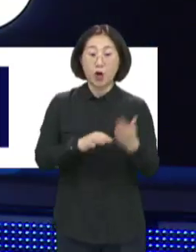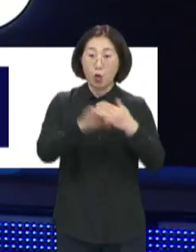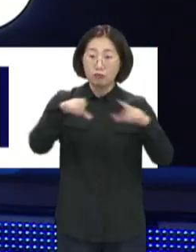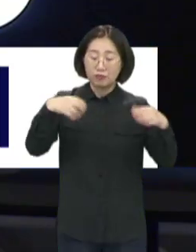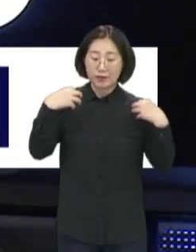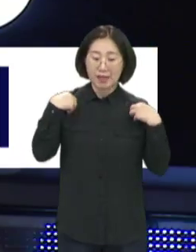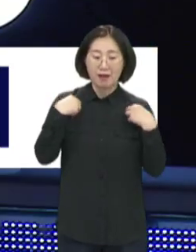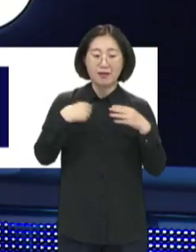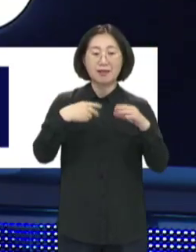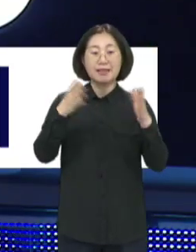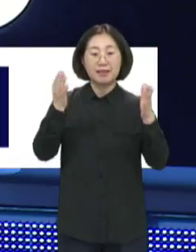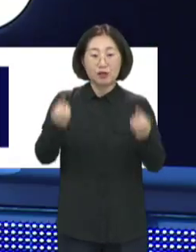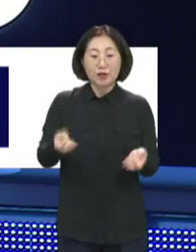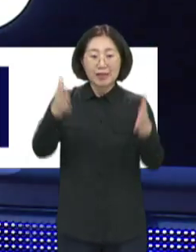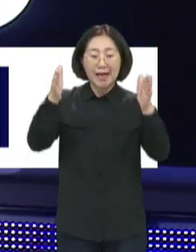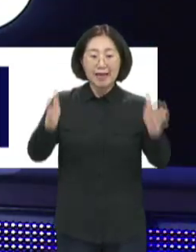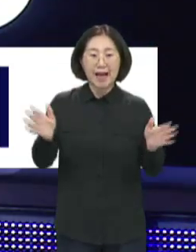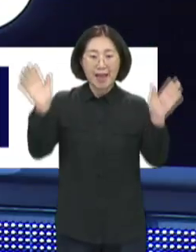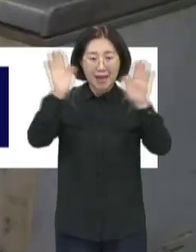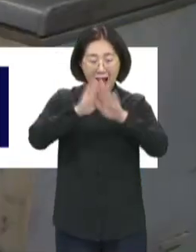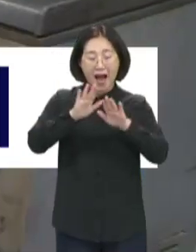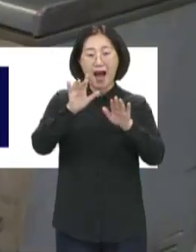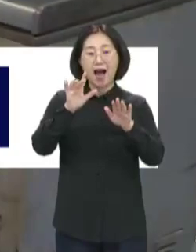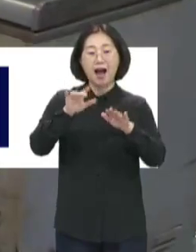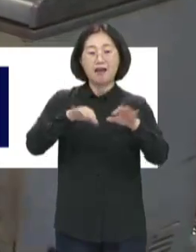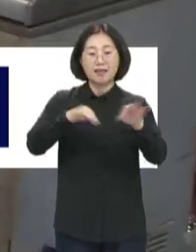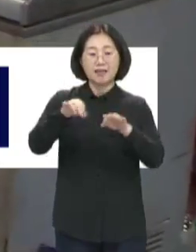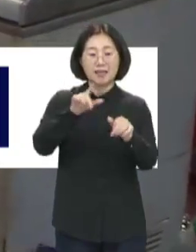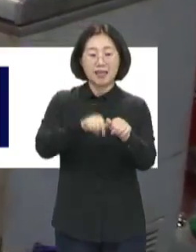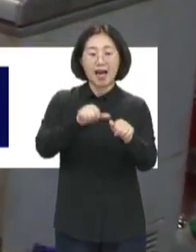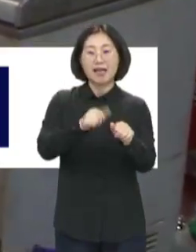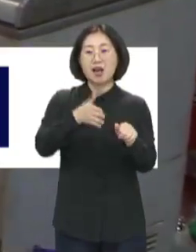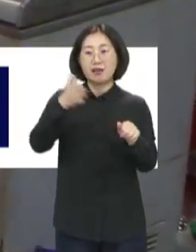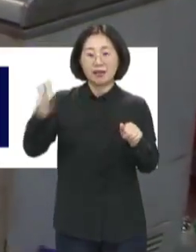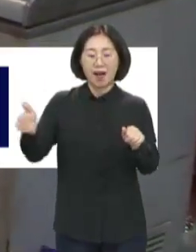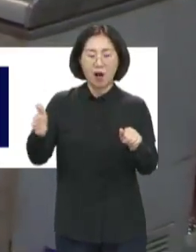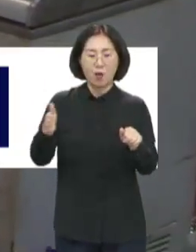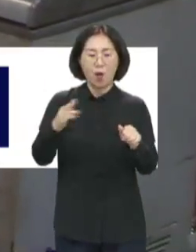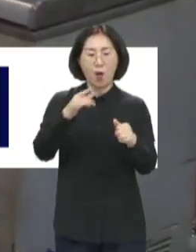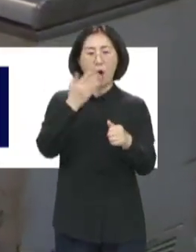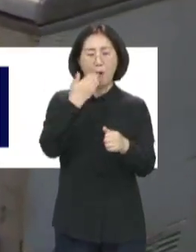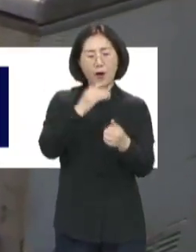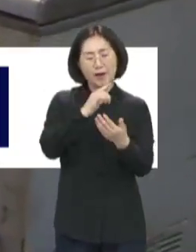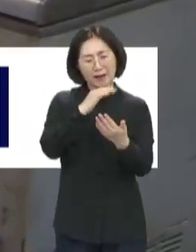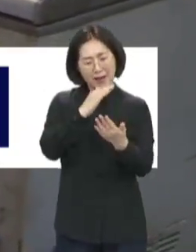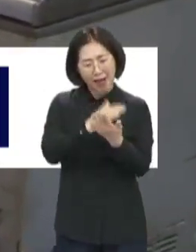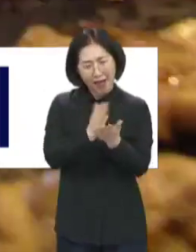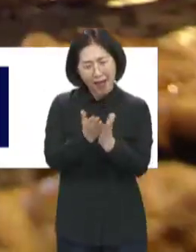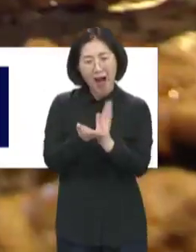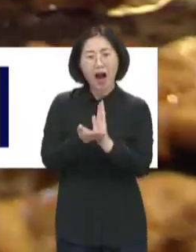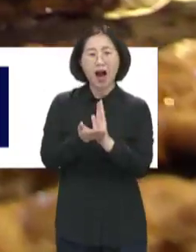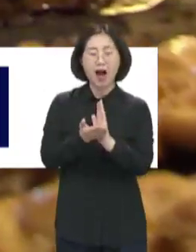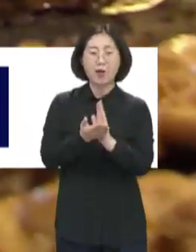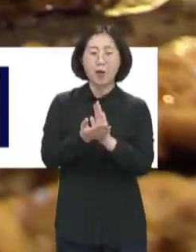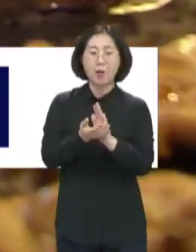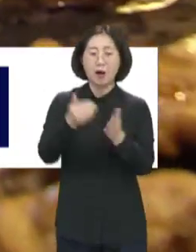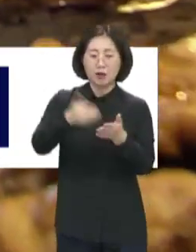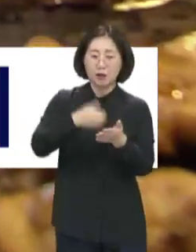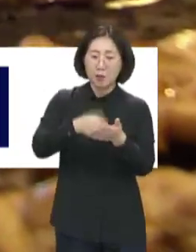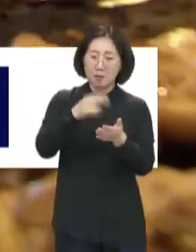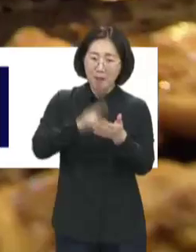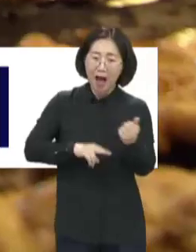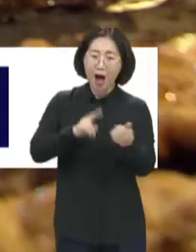동구는 영시축제 기간 동안 야시장 운영 시간을 연장하고 더 다양한 먹거리와 문화공연, 플리마켓 등을 진행한